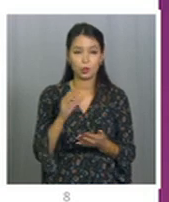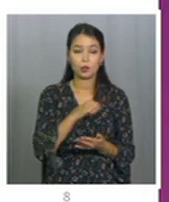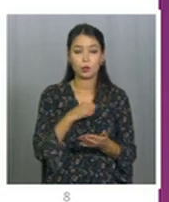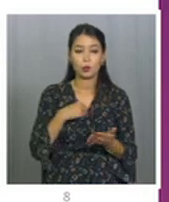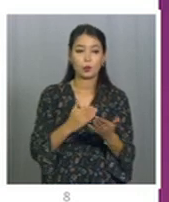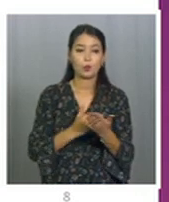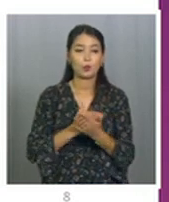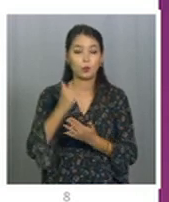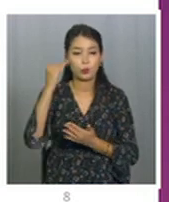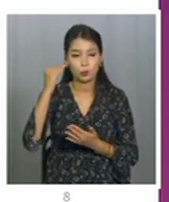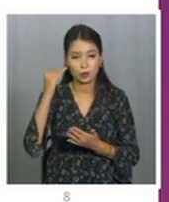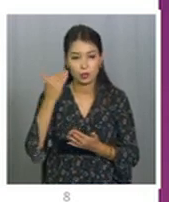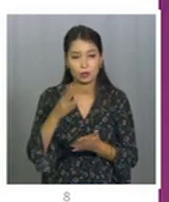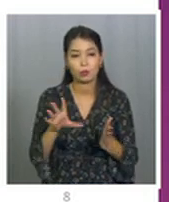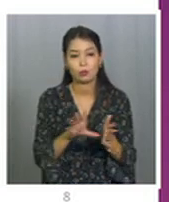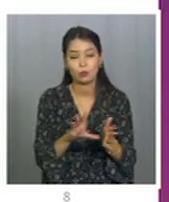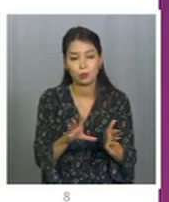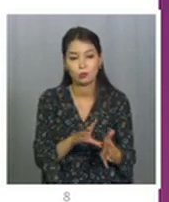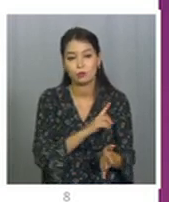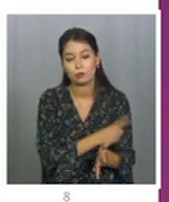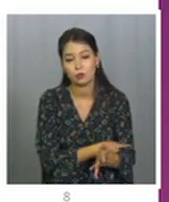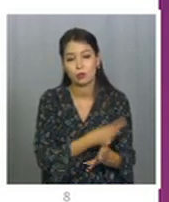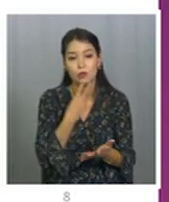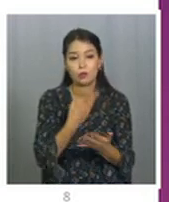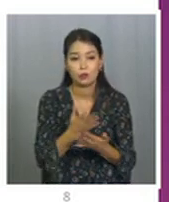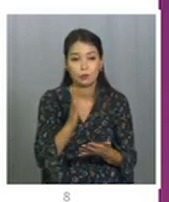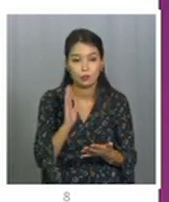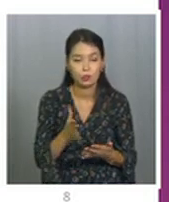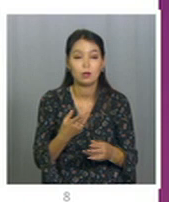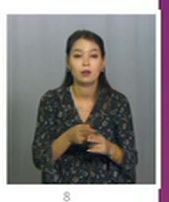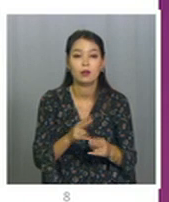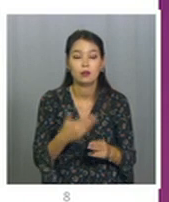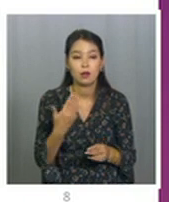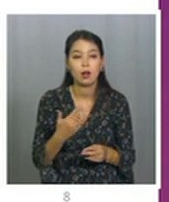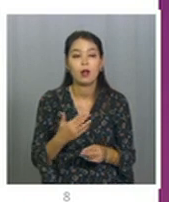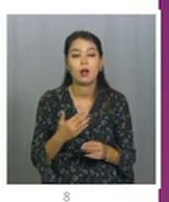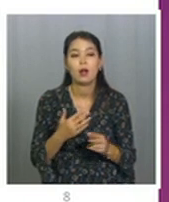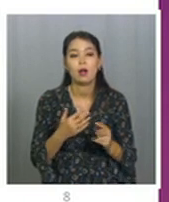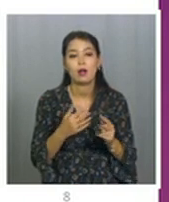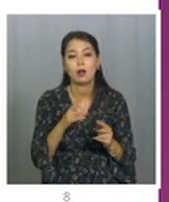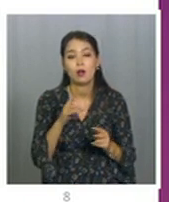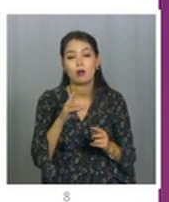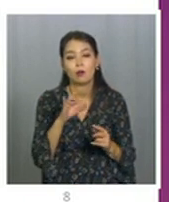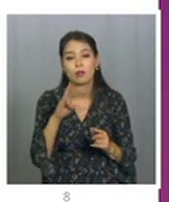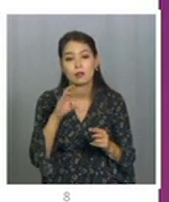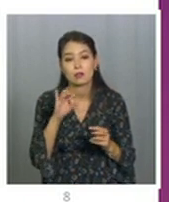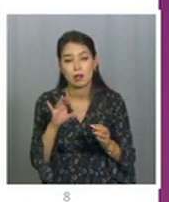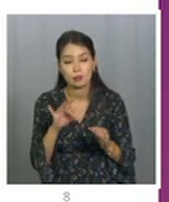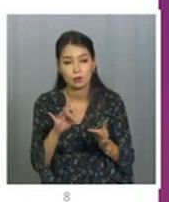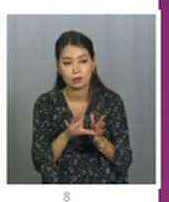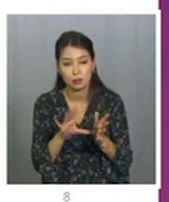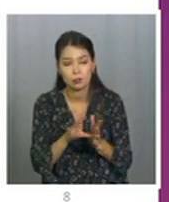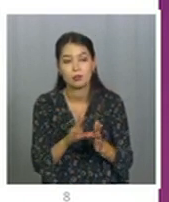жиіліктегі тоқ өтетін болса конденсатордан, ол жерде конденсаторымыз жай ғана өткізгіш болып қалады. Яғни оның